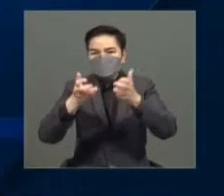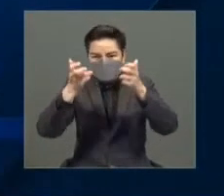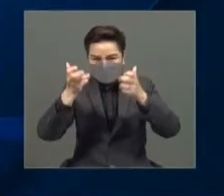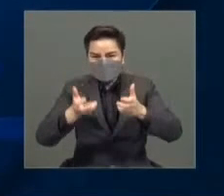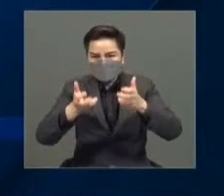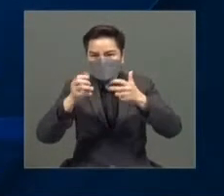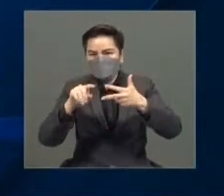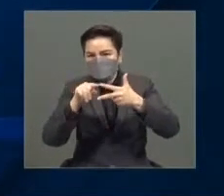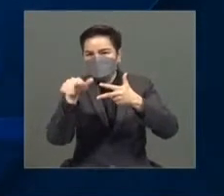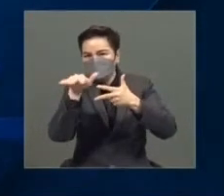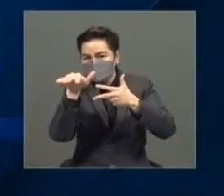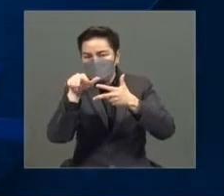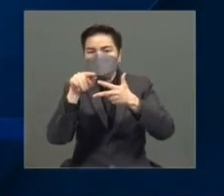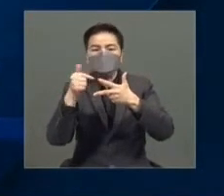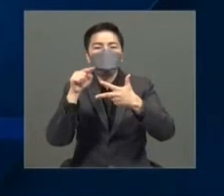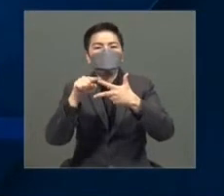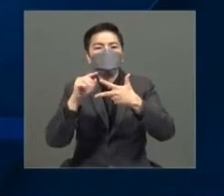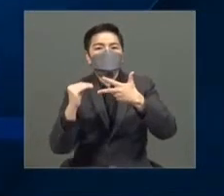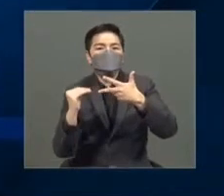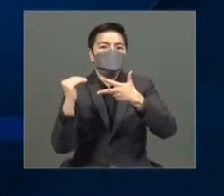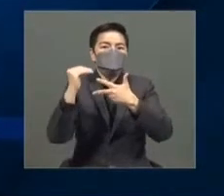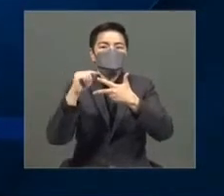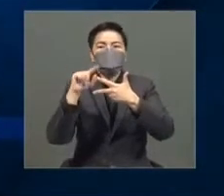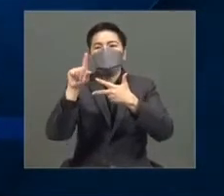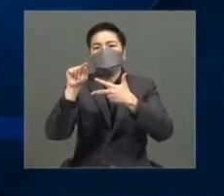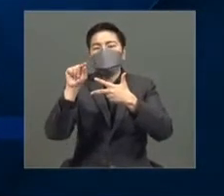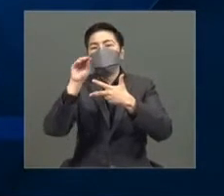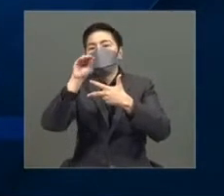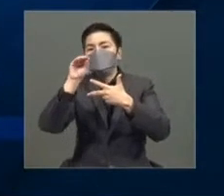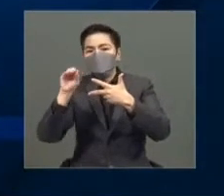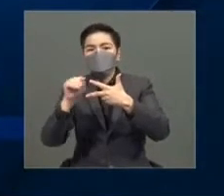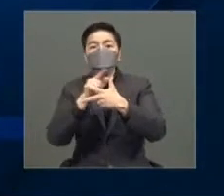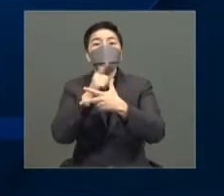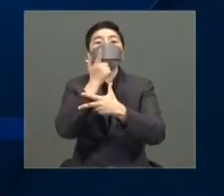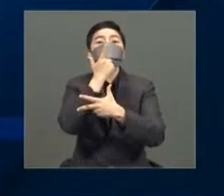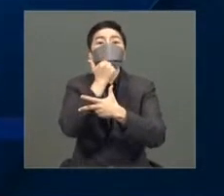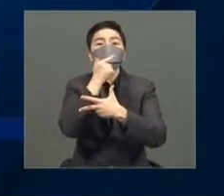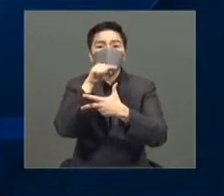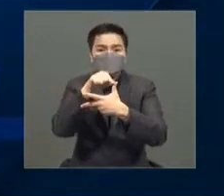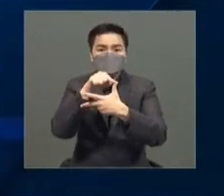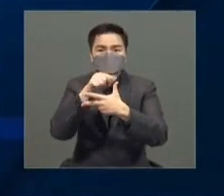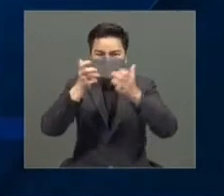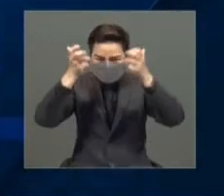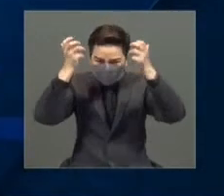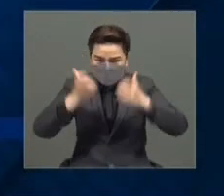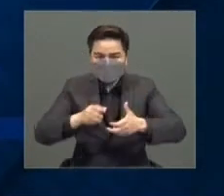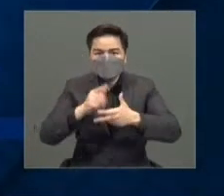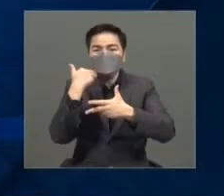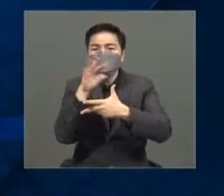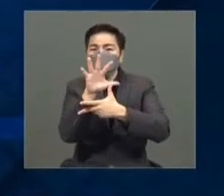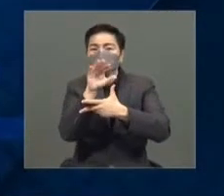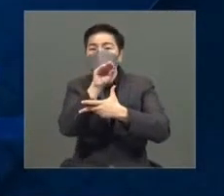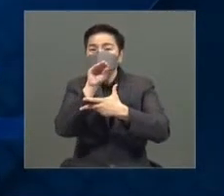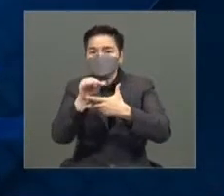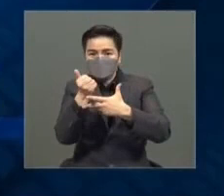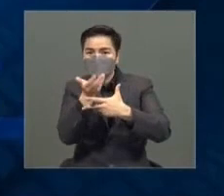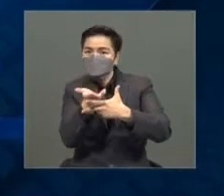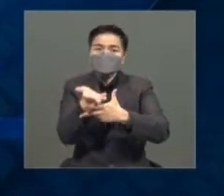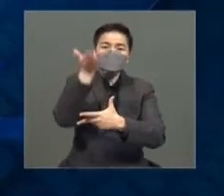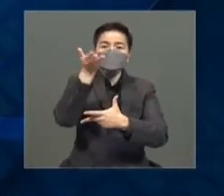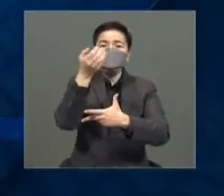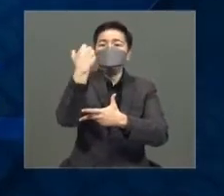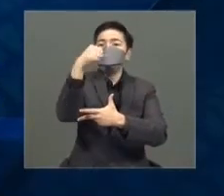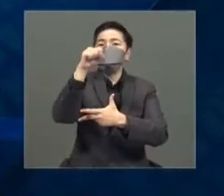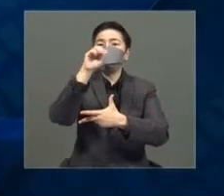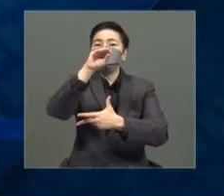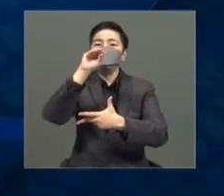แรงในระดับ1เนี่ยนะคะมากขึ้นเป็น 20% และผู้ป่วยระดับแดงเนี่ยจาก5ก็กลายเป็น